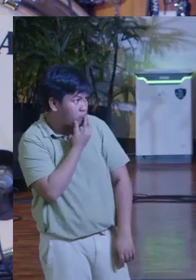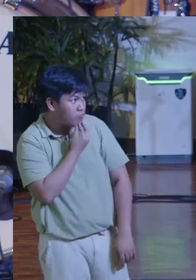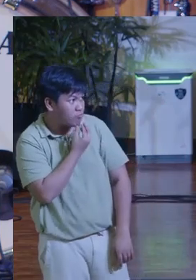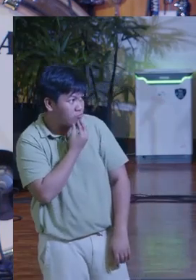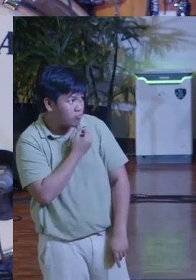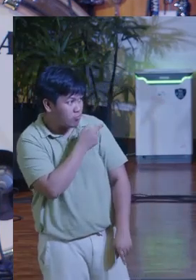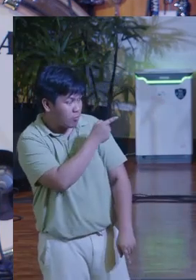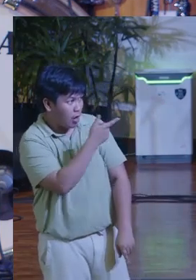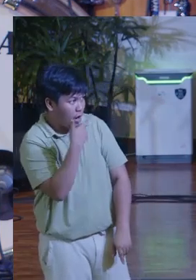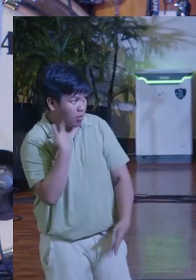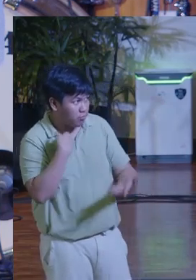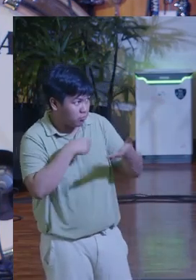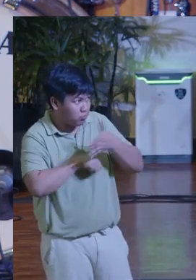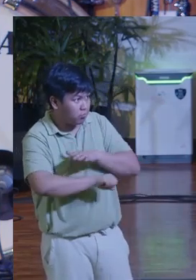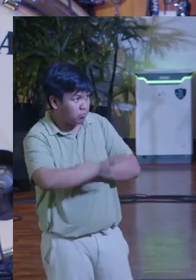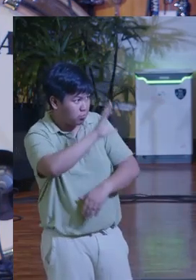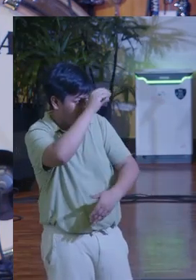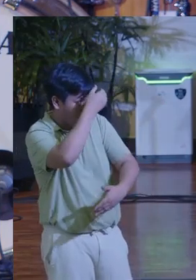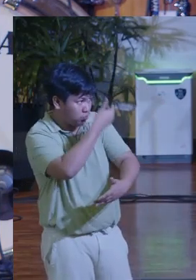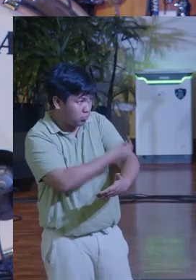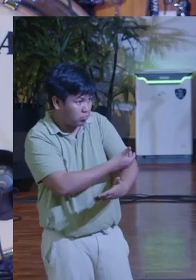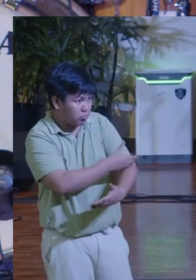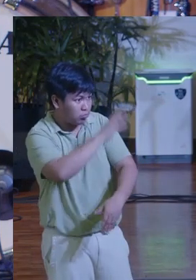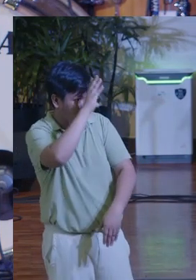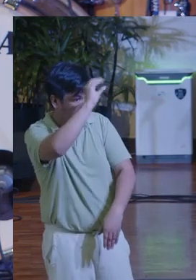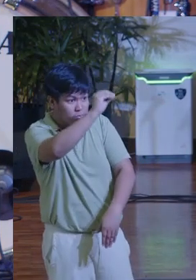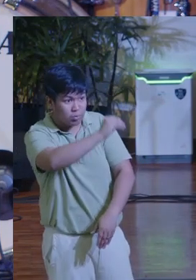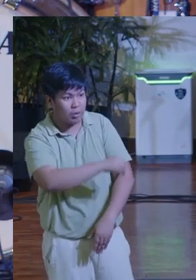i-report nila at itatapon sa ilog ng Nile.